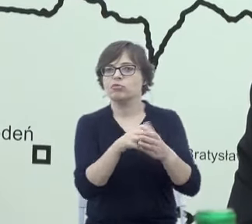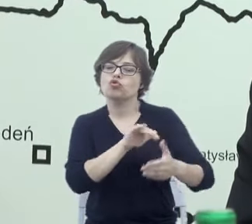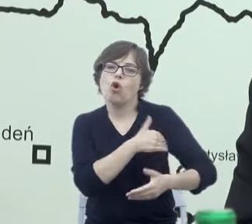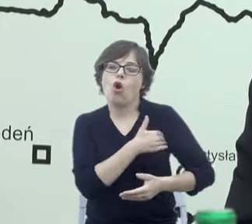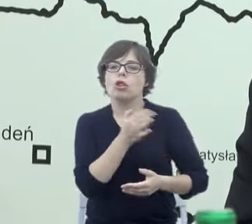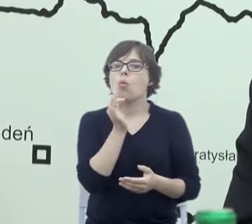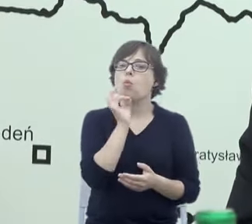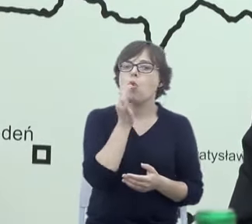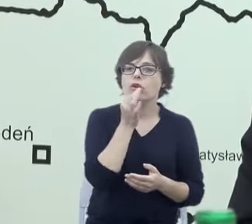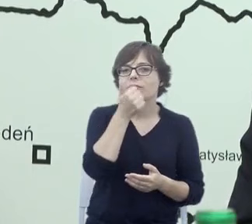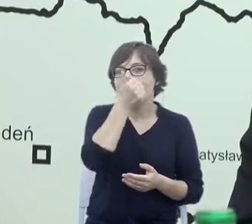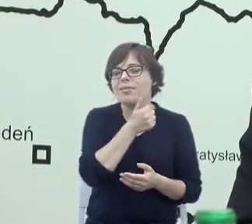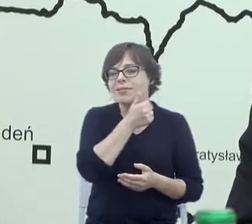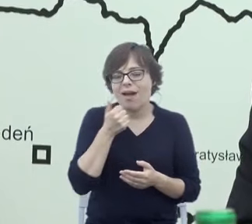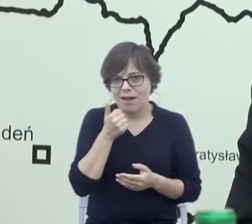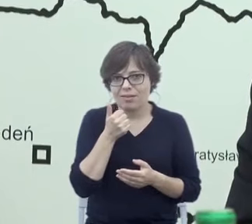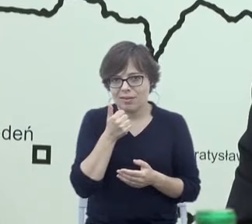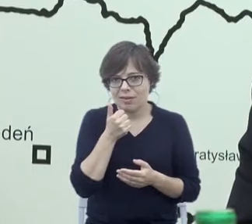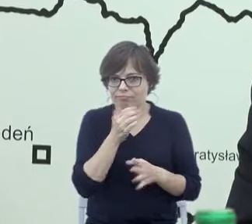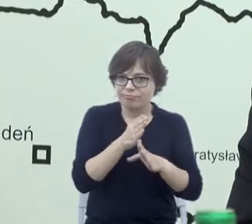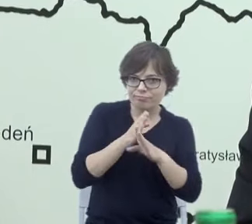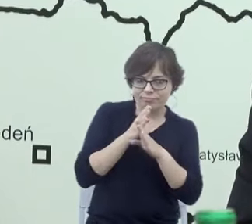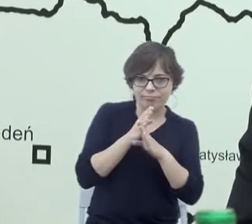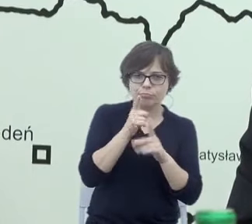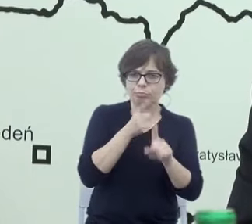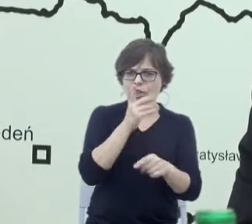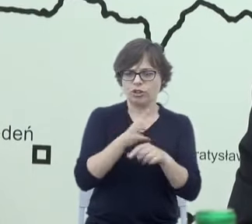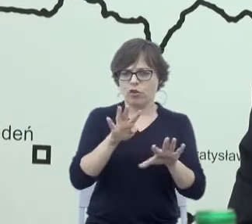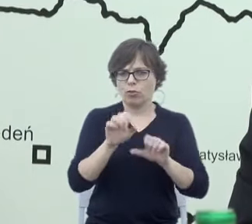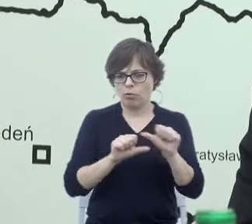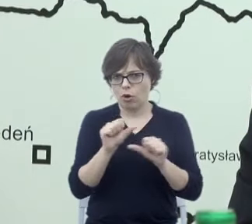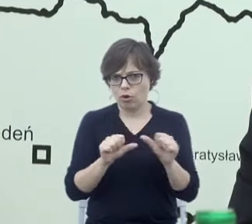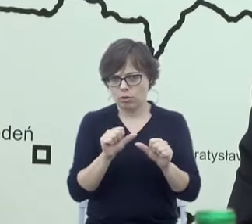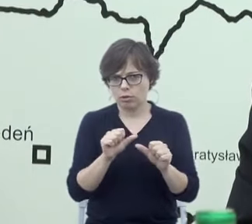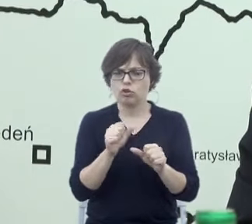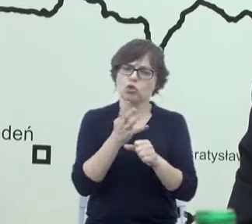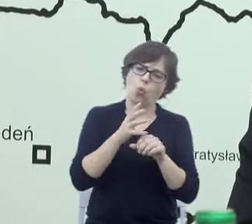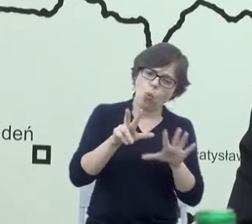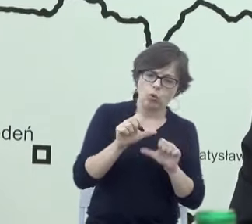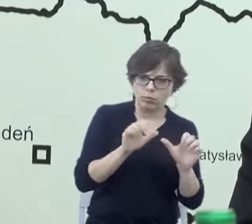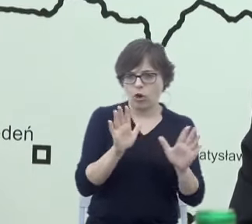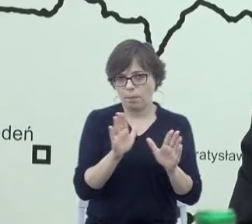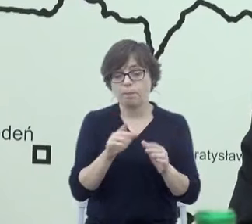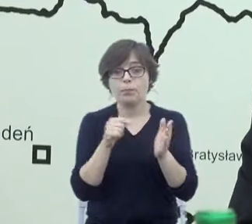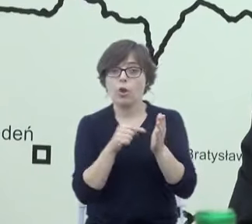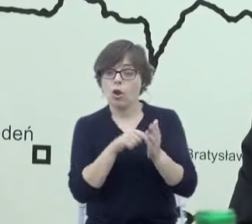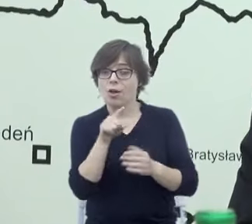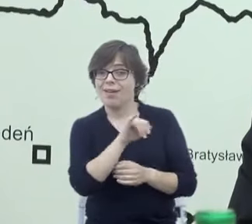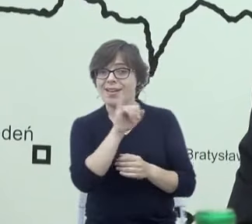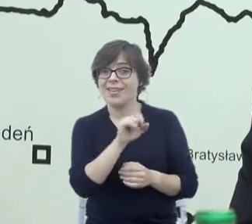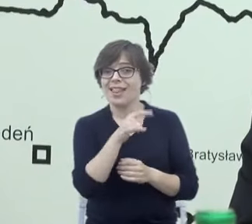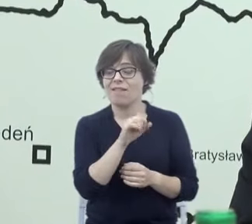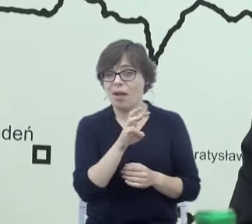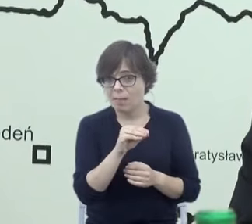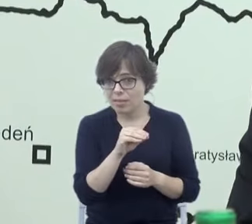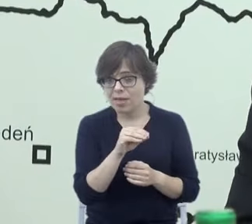młodzieżowa, tajna konspiracja przed tym 49 rokiem, 48. No i to Jedwabne było... No była